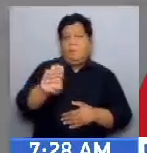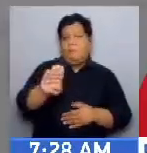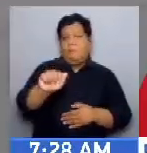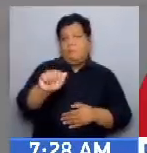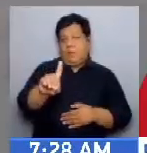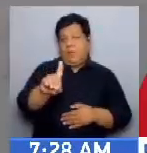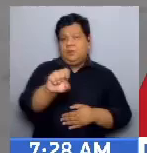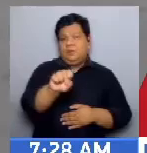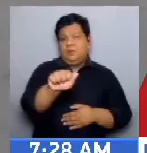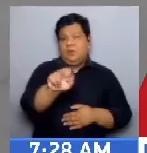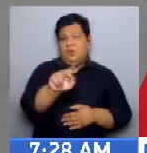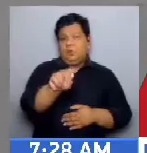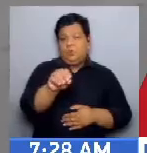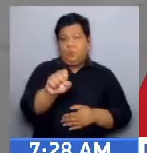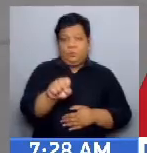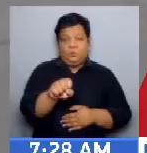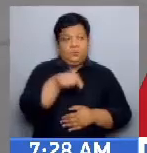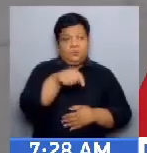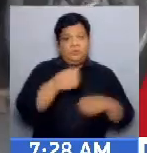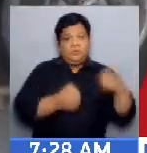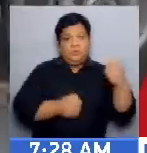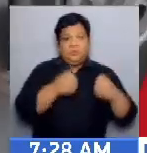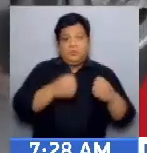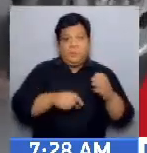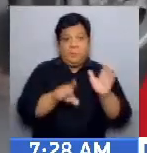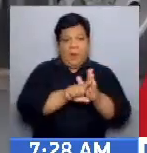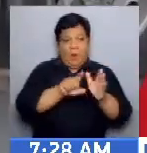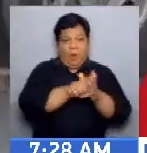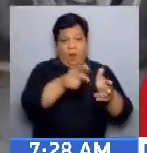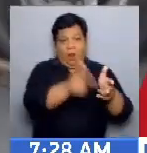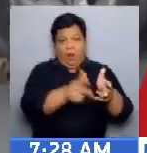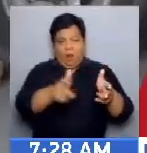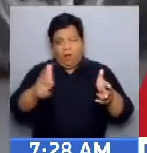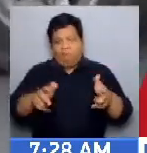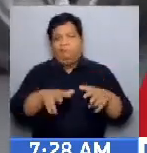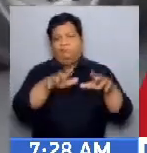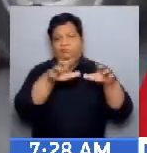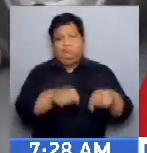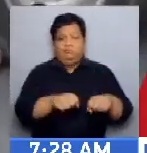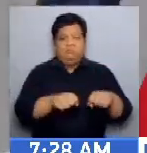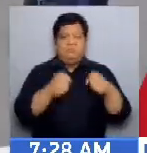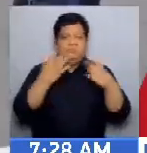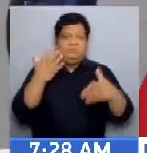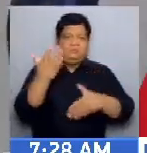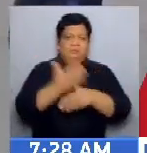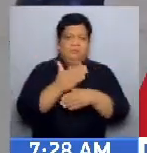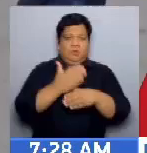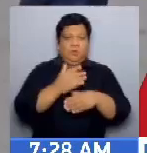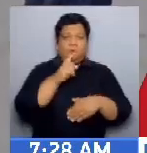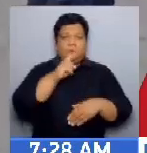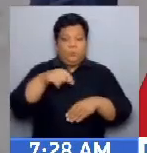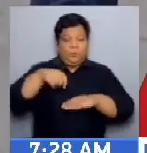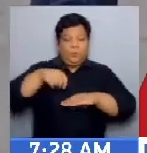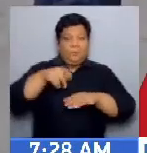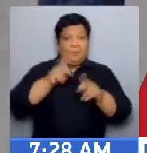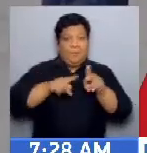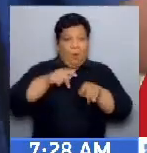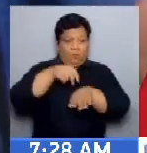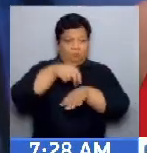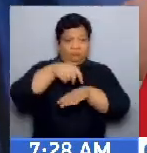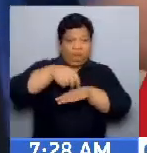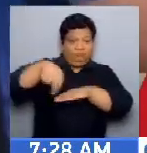na nakaparada sa kalsada. Marami pa rin dito ay nakahambalang sa mga sidewalk na dapat ay daanan ng tao. Mayroon ding ibang sa mismong